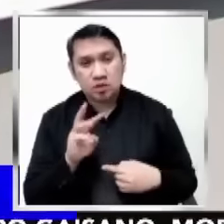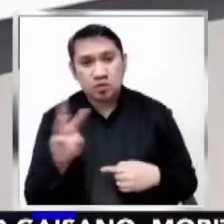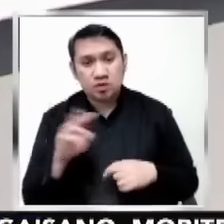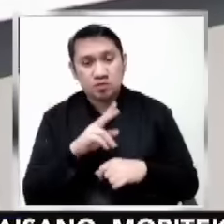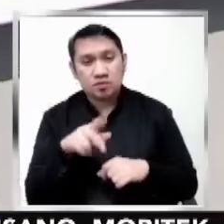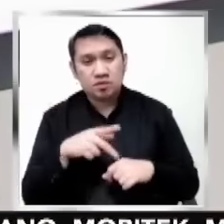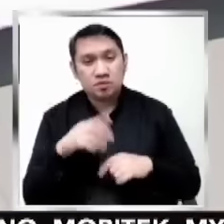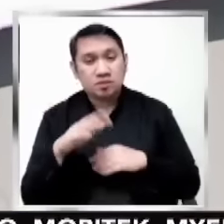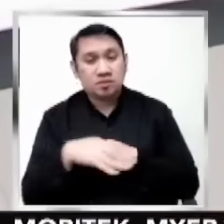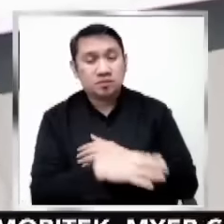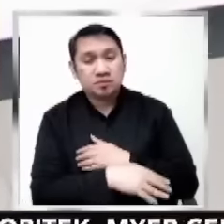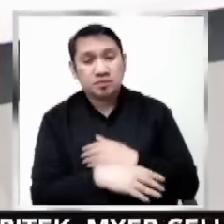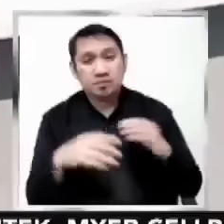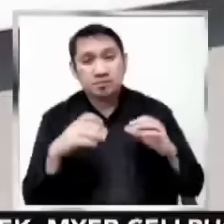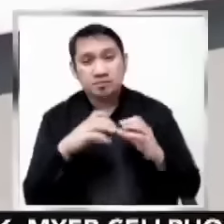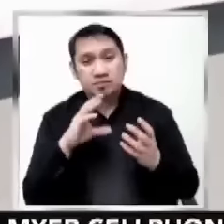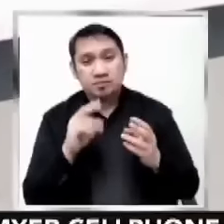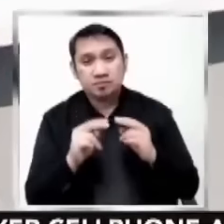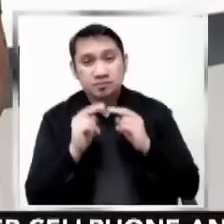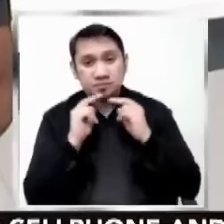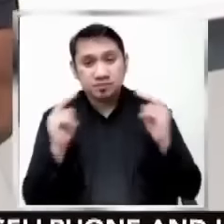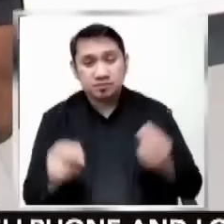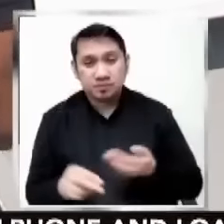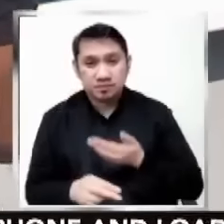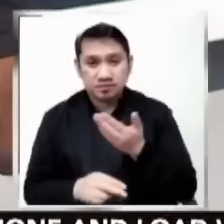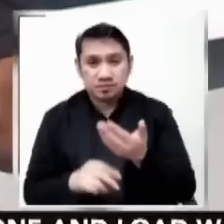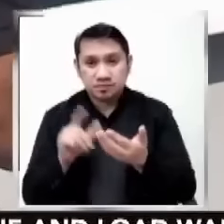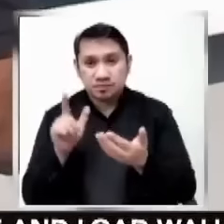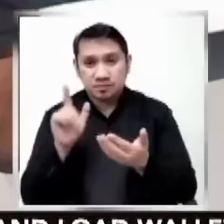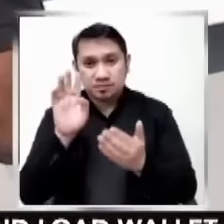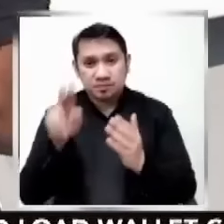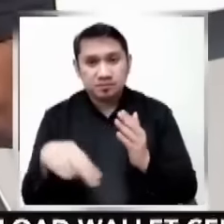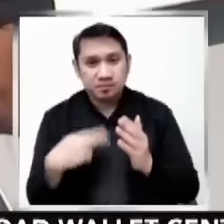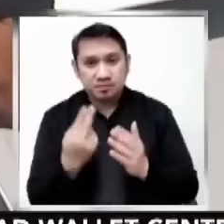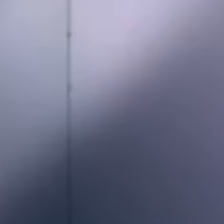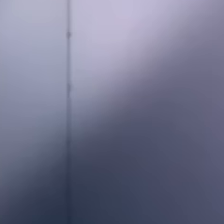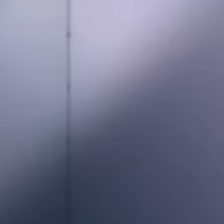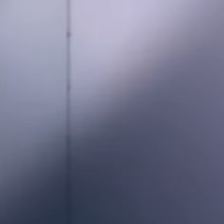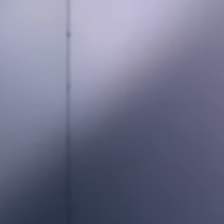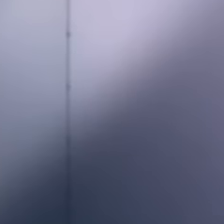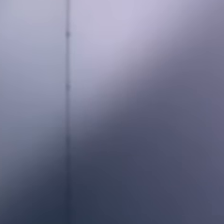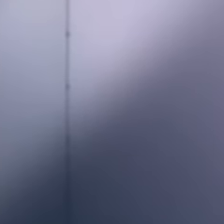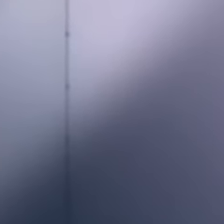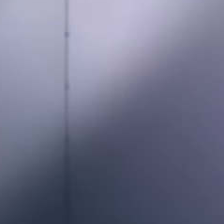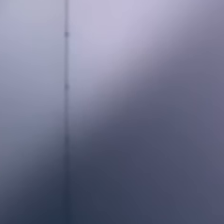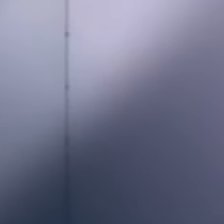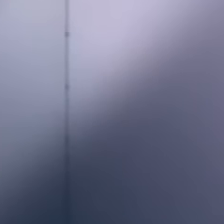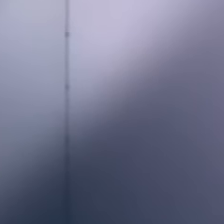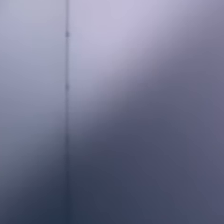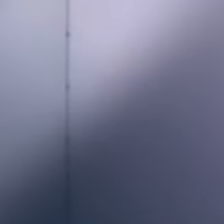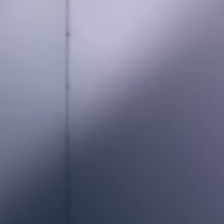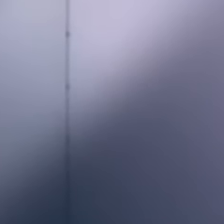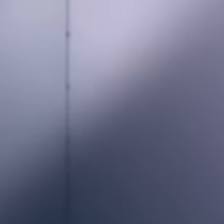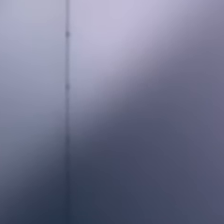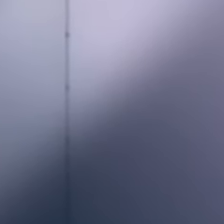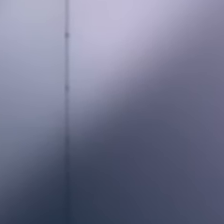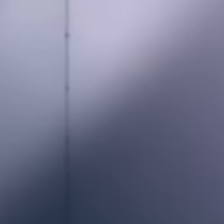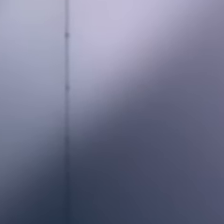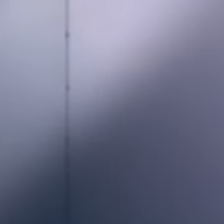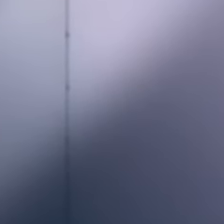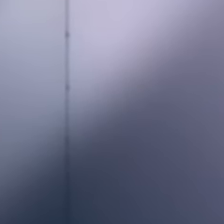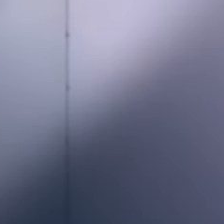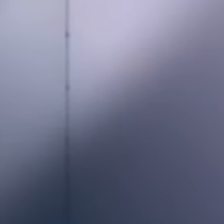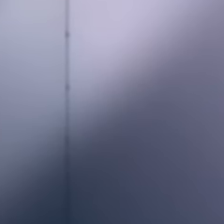GMA Integrated News, Chino Gaston Nakatutok, 24 oras. Mga kapuso, kasama niyo kami